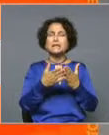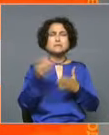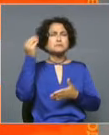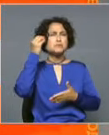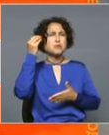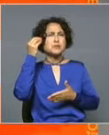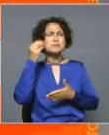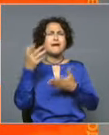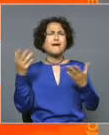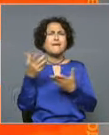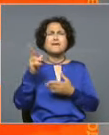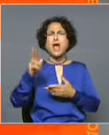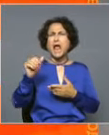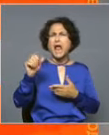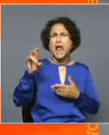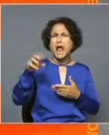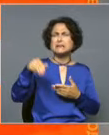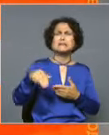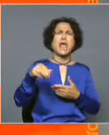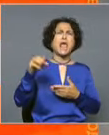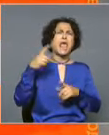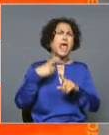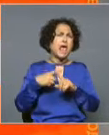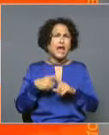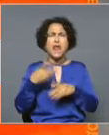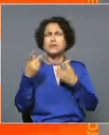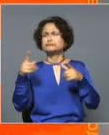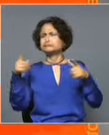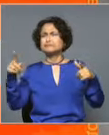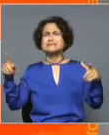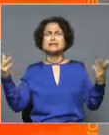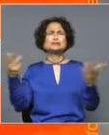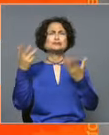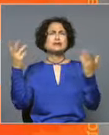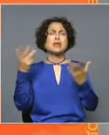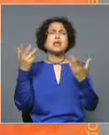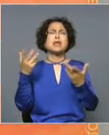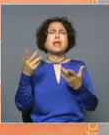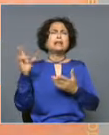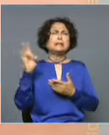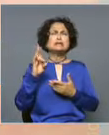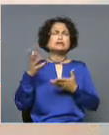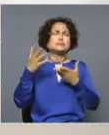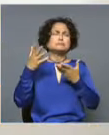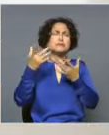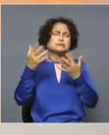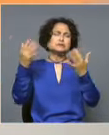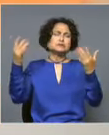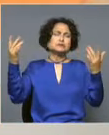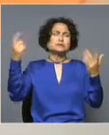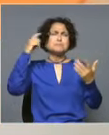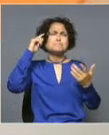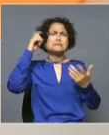споменават Кант, Хегел, Сартър, Камю, Хьолдерлин, Новалис, Ниче и кой ли още не.